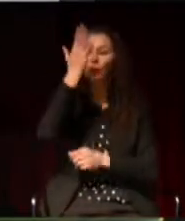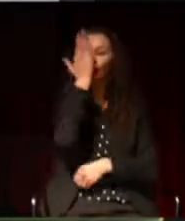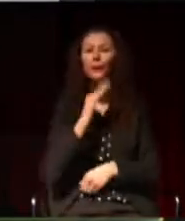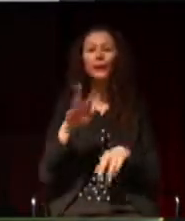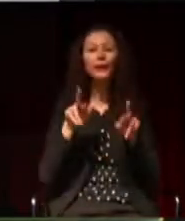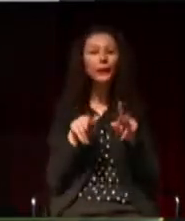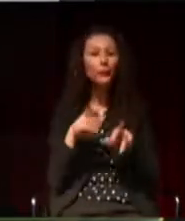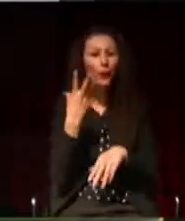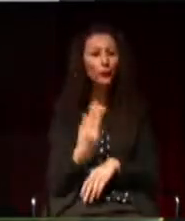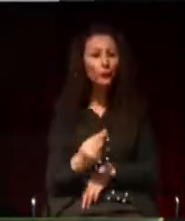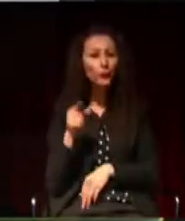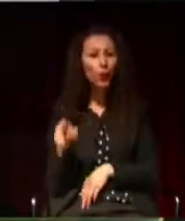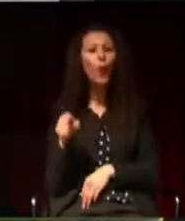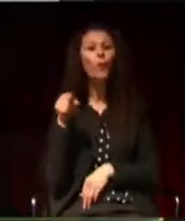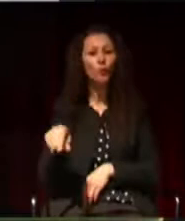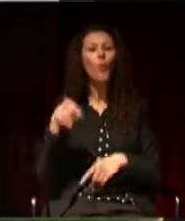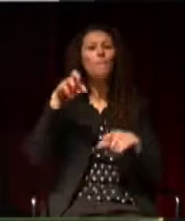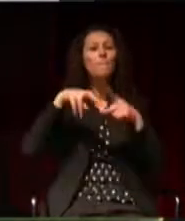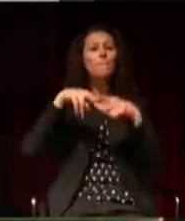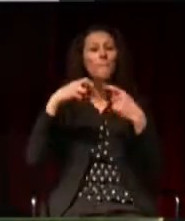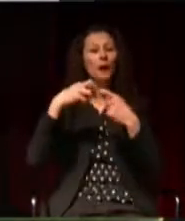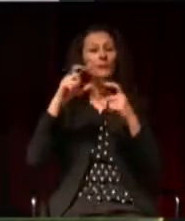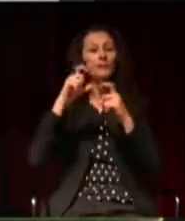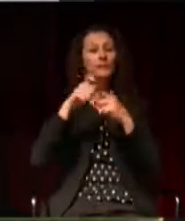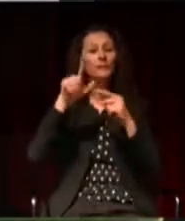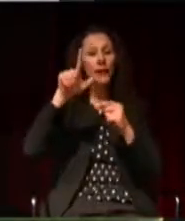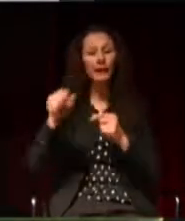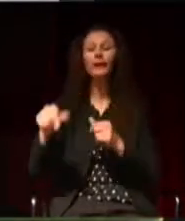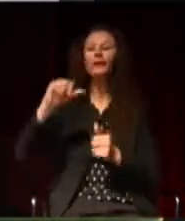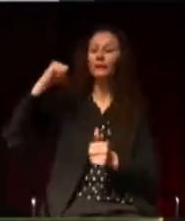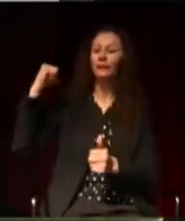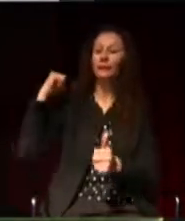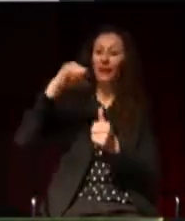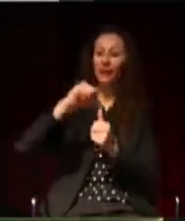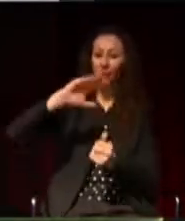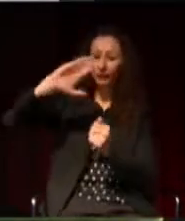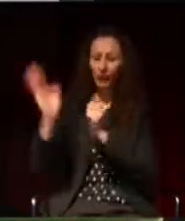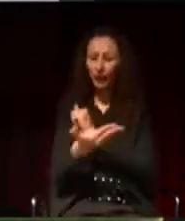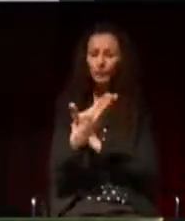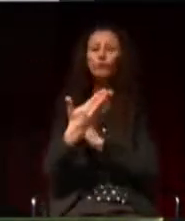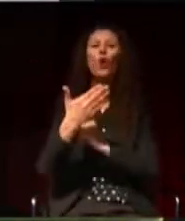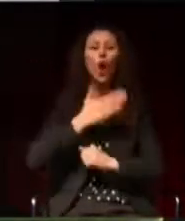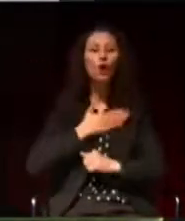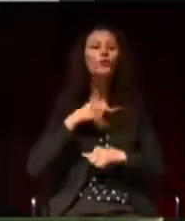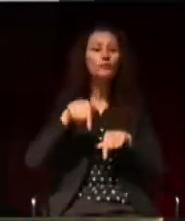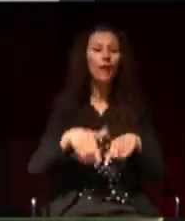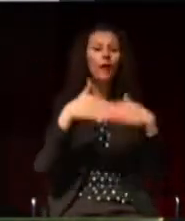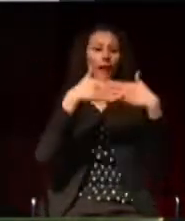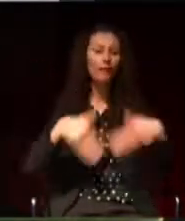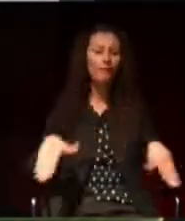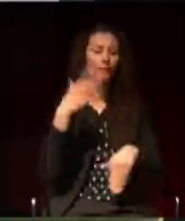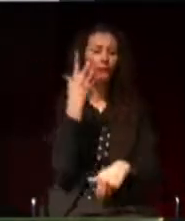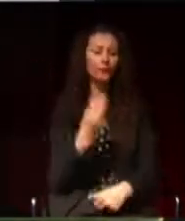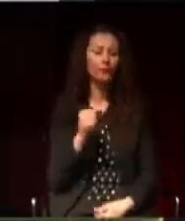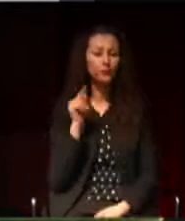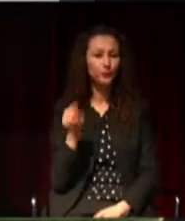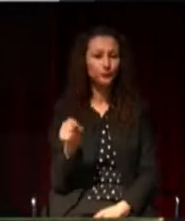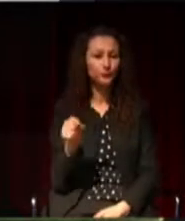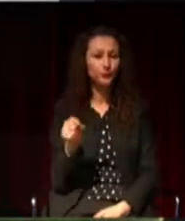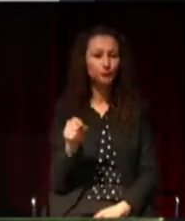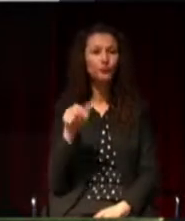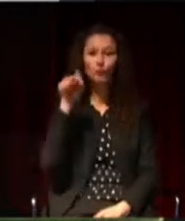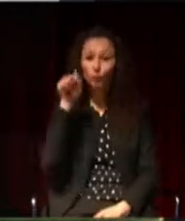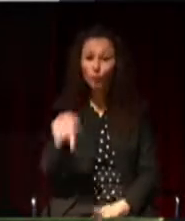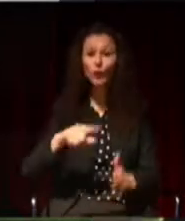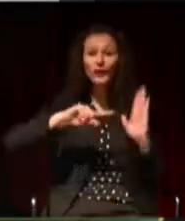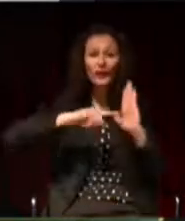oluyor. Dolayısıyla bu da bu parseldeki binaların yıkılıp tekrar yapılması için önünde bir engel teşkil ediyor.